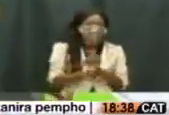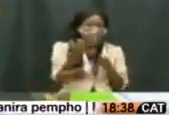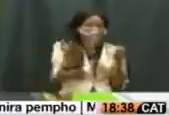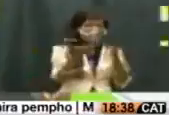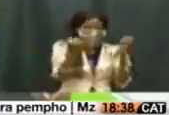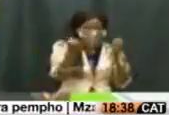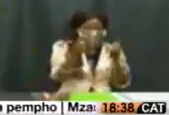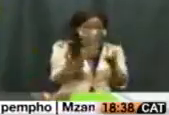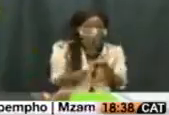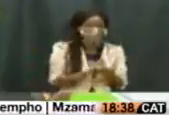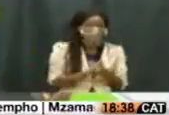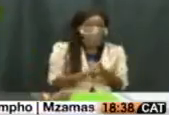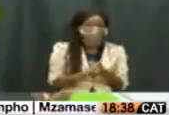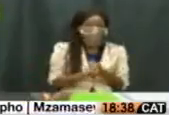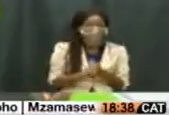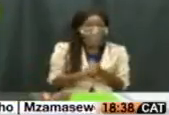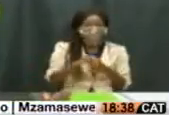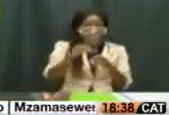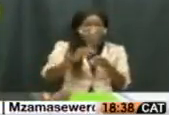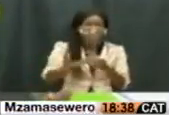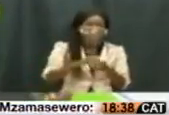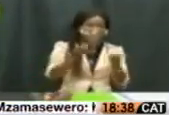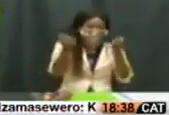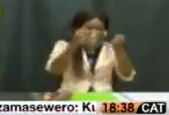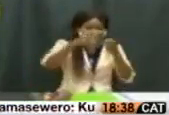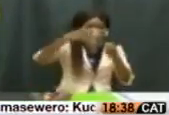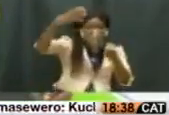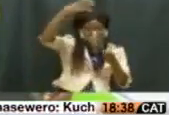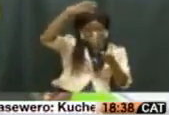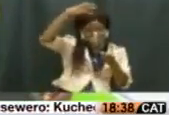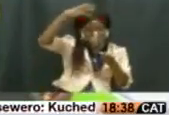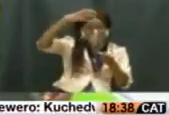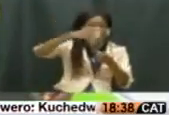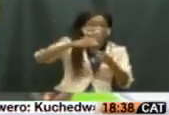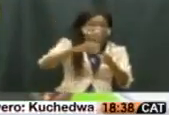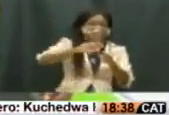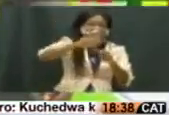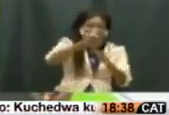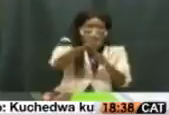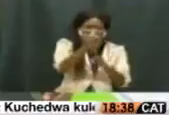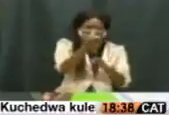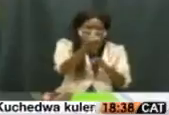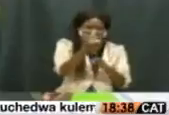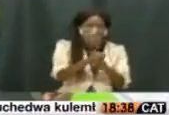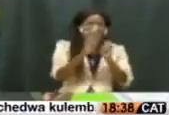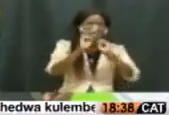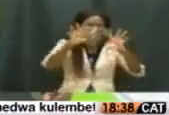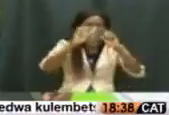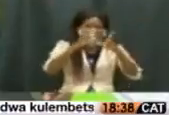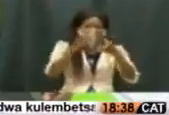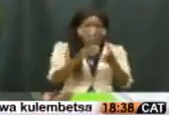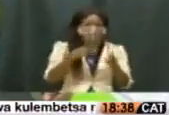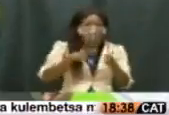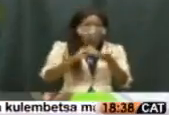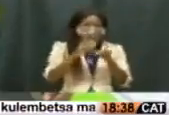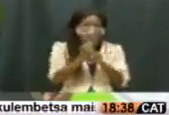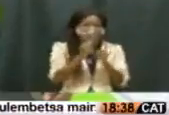tugwea limozi nditu ndi ma local councils anzatu waku ministry of